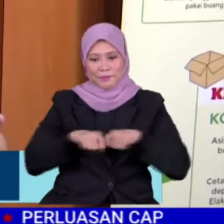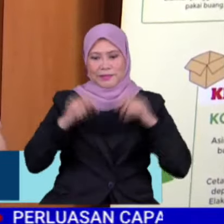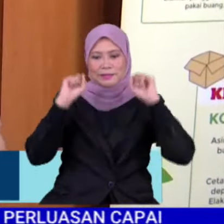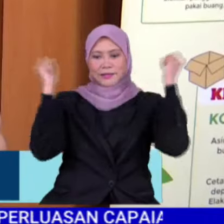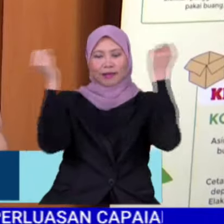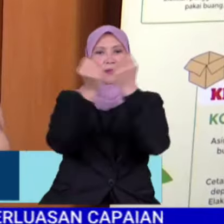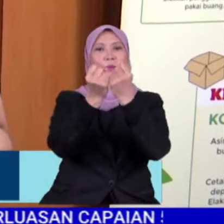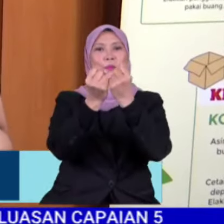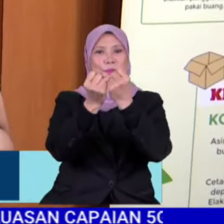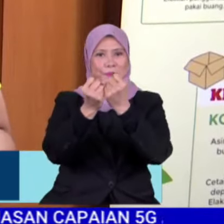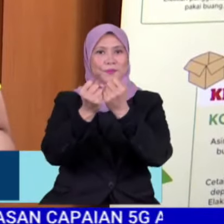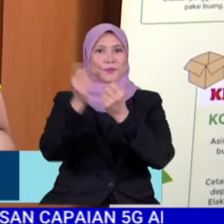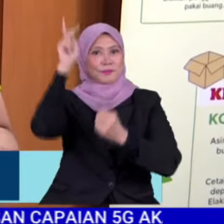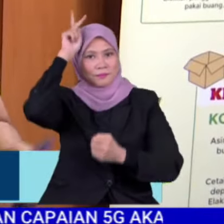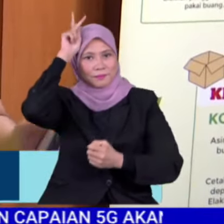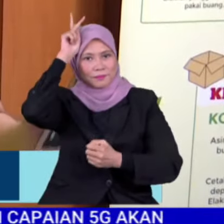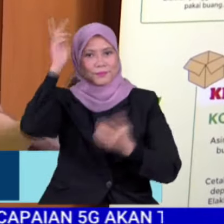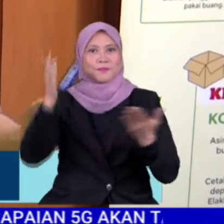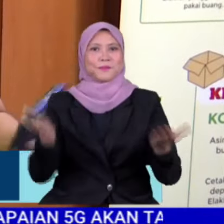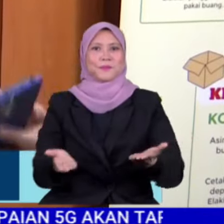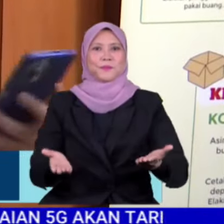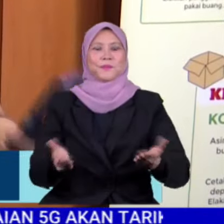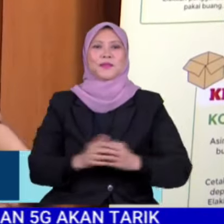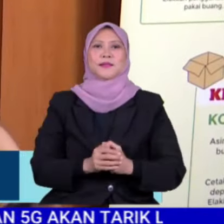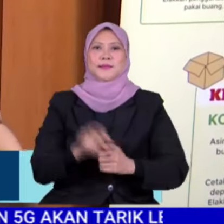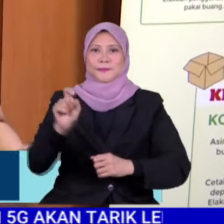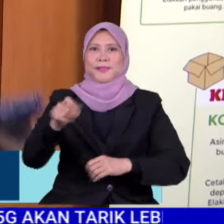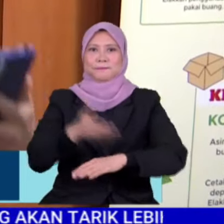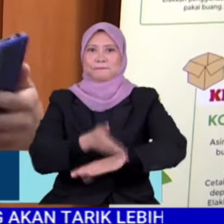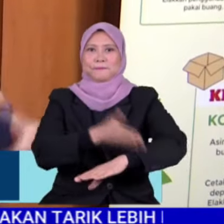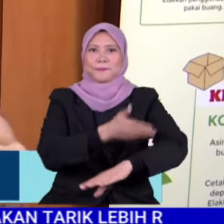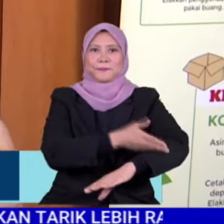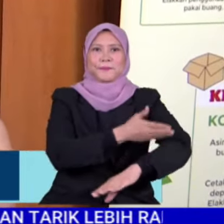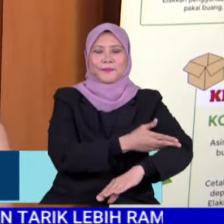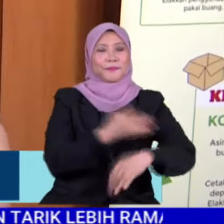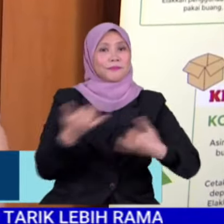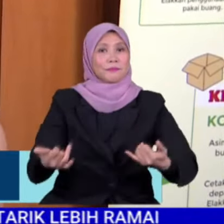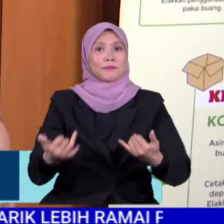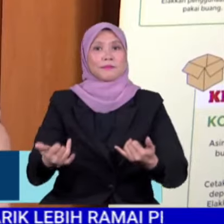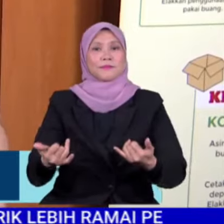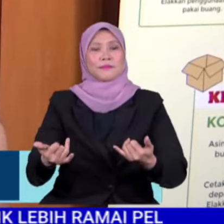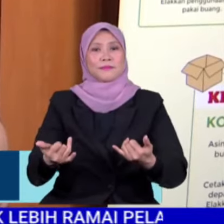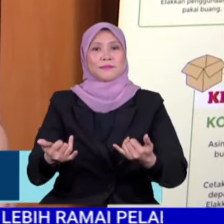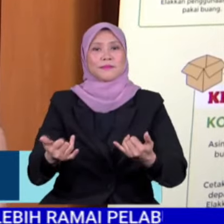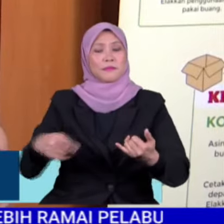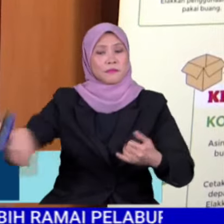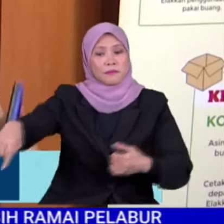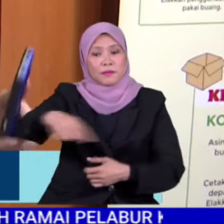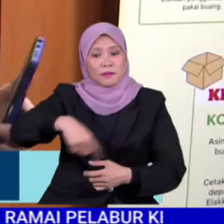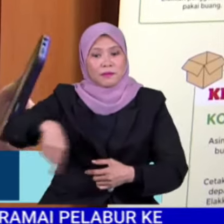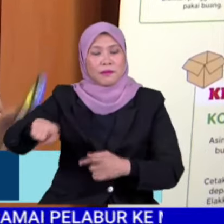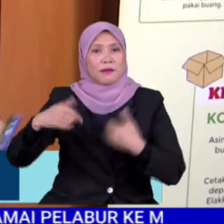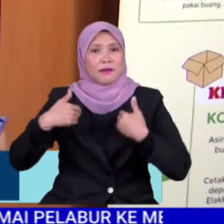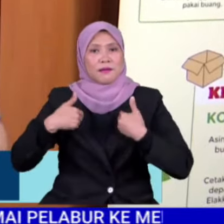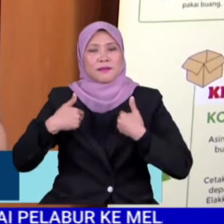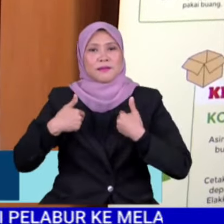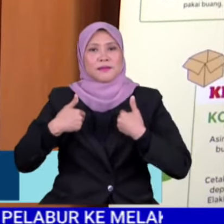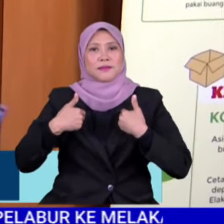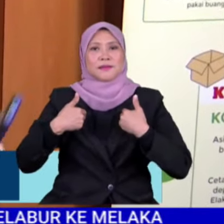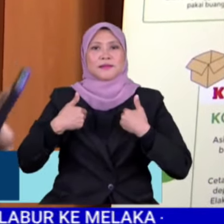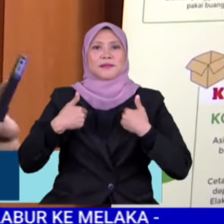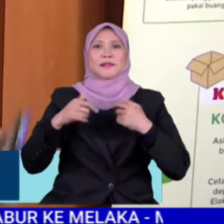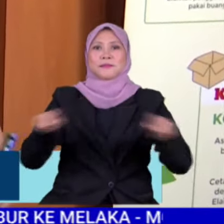Muhammad IV ini untuk memperbaiki liga apabila sekarang ini mereka hanya berada